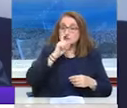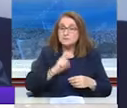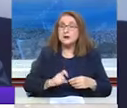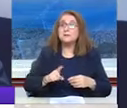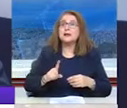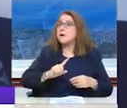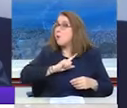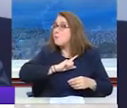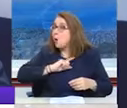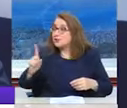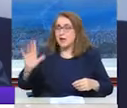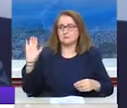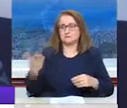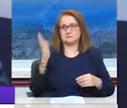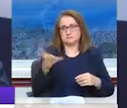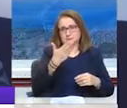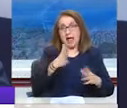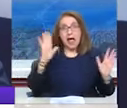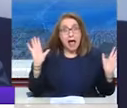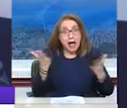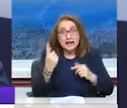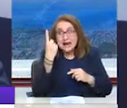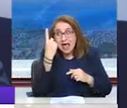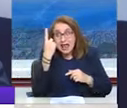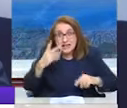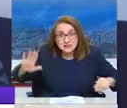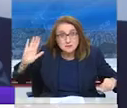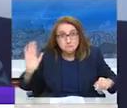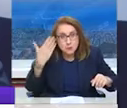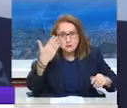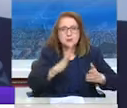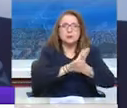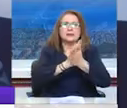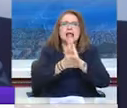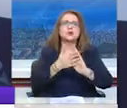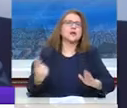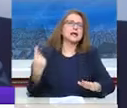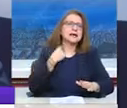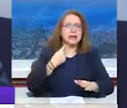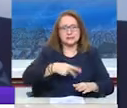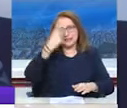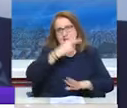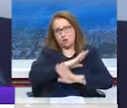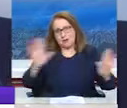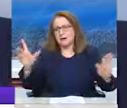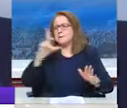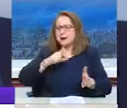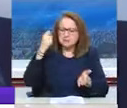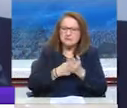μη απόλυσης και διατήρησης προσωπικού σε περίπτωση που απασχολούν εργαζόμενους με εξαρτημένη σχέση